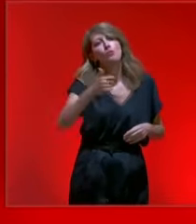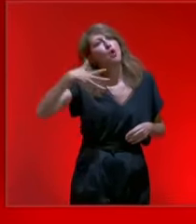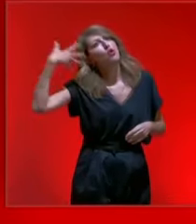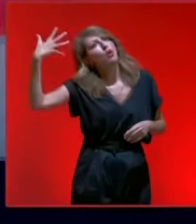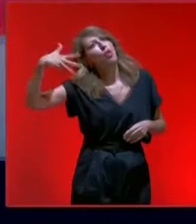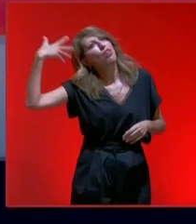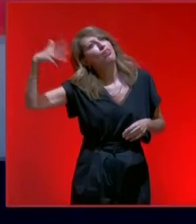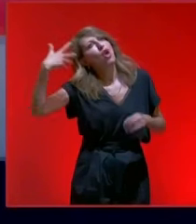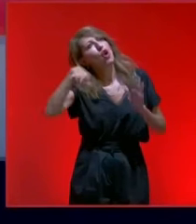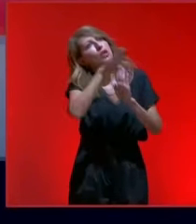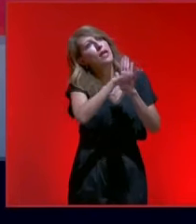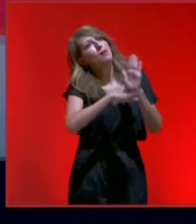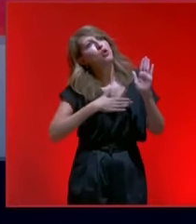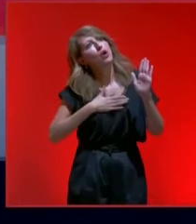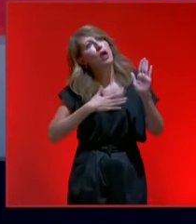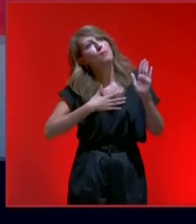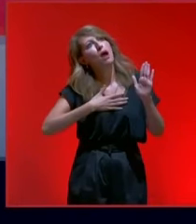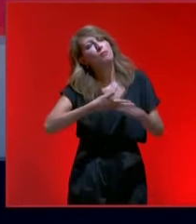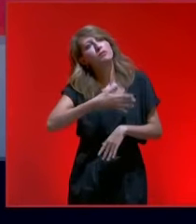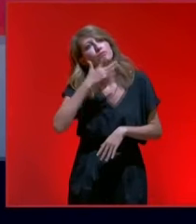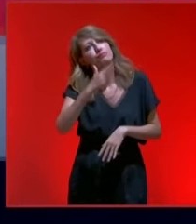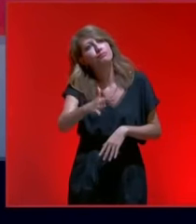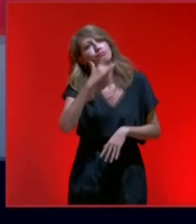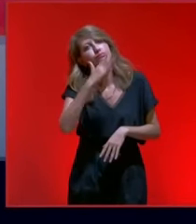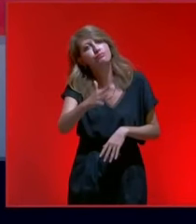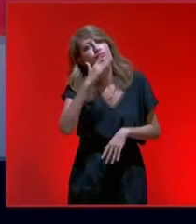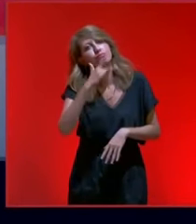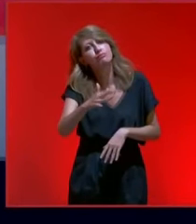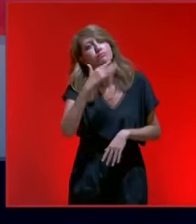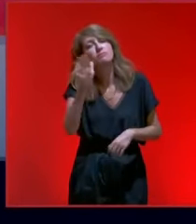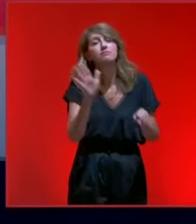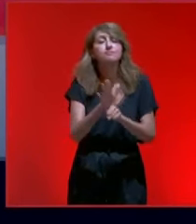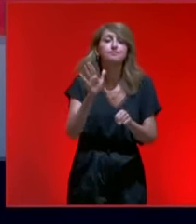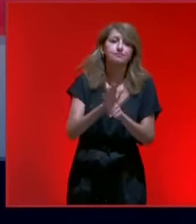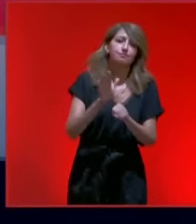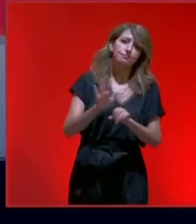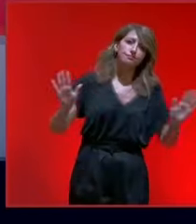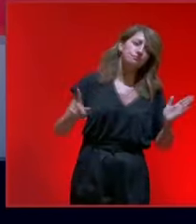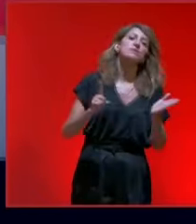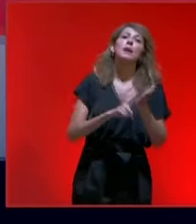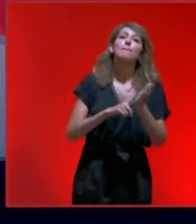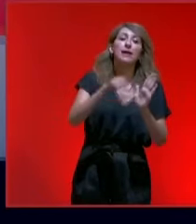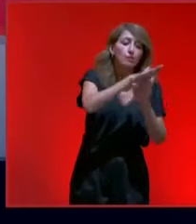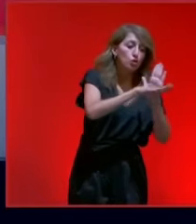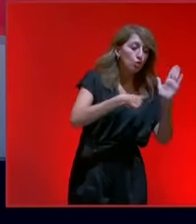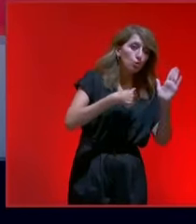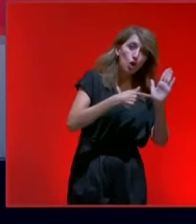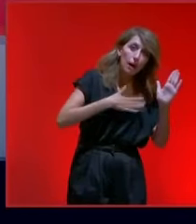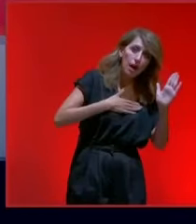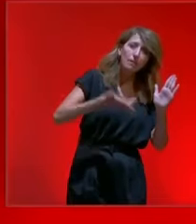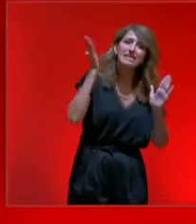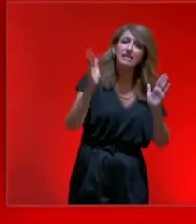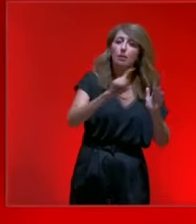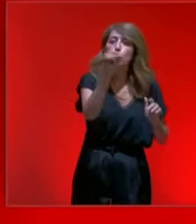χαρτί. Δεν θα μετασχηματιστεί. Δεν θα γίνει ποτέ δύναμη που αλλάζει τις ζωές των ανθρώπων προς το